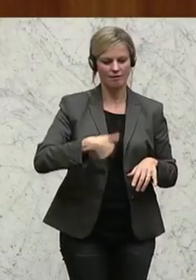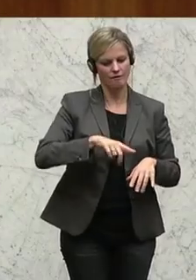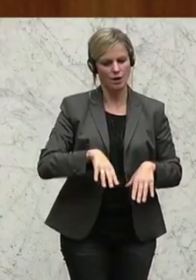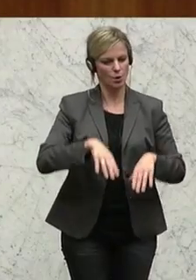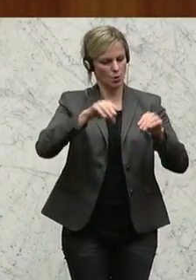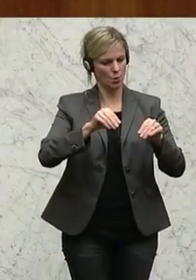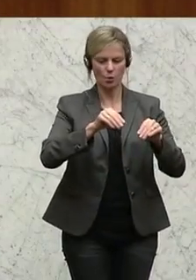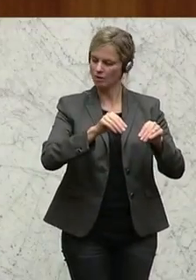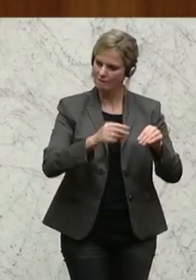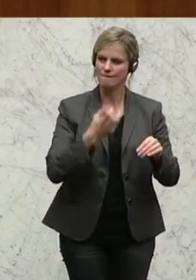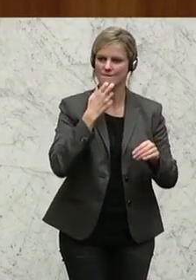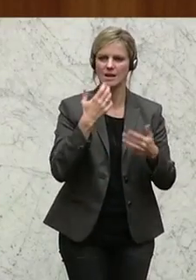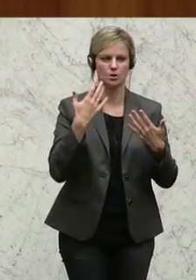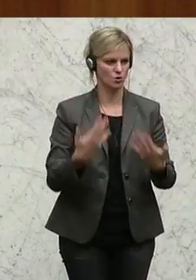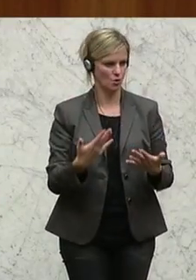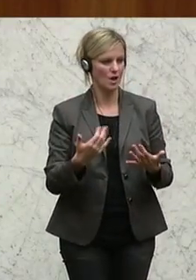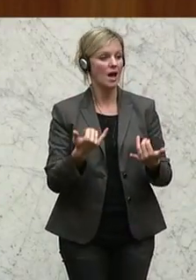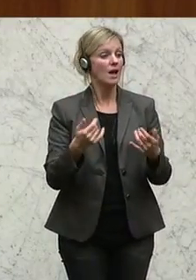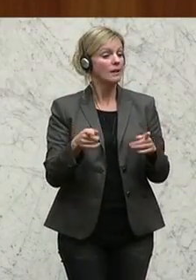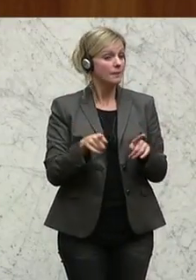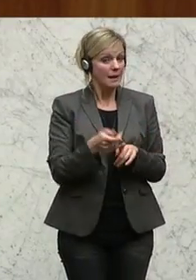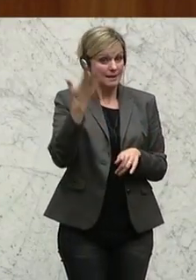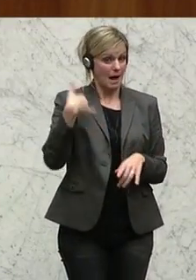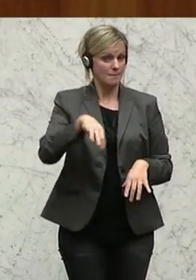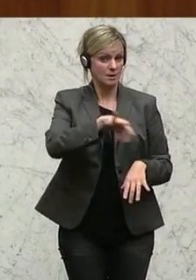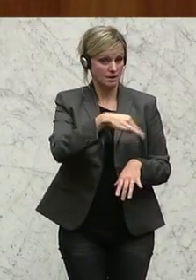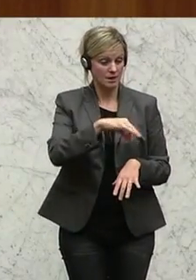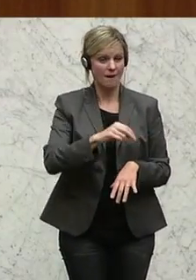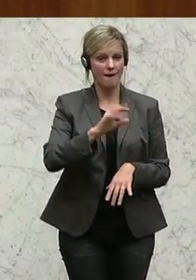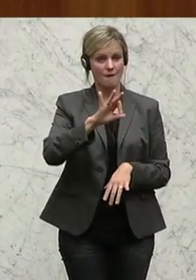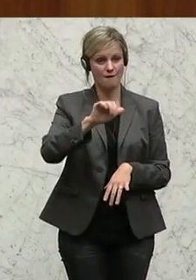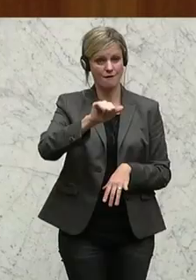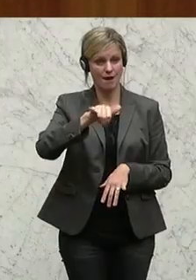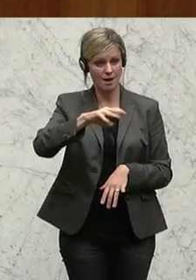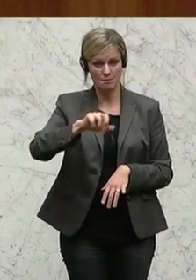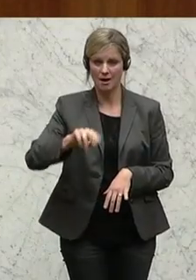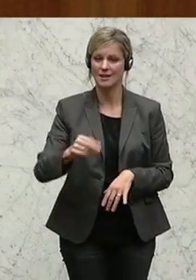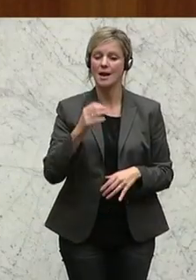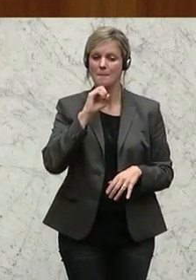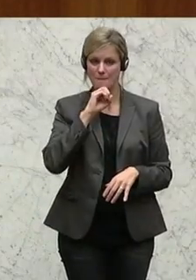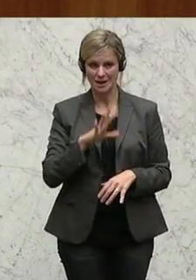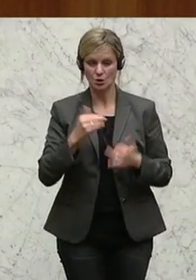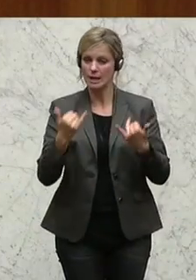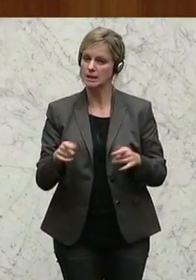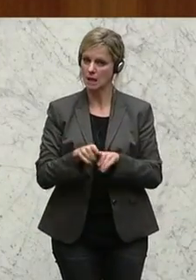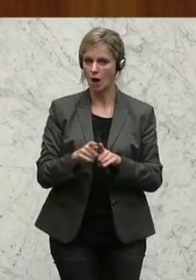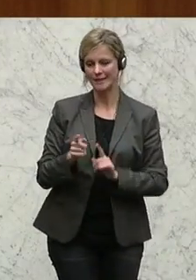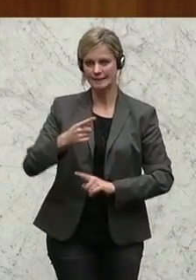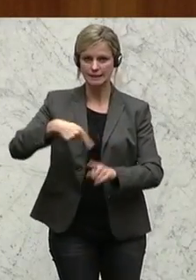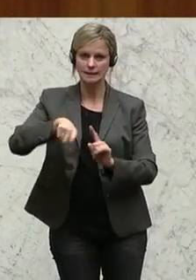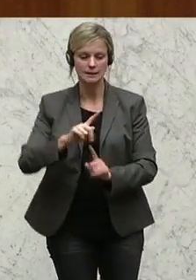der Bundeskanzler Faymann wollte es nicht, und auch jetzt rücken sich alle. Sie sagen, ja, sollte man machen, aber sie machen es nicht. Das ist das Problem.